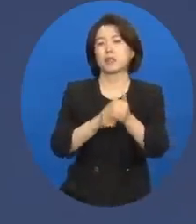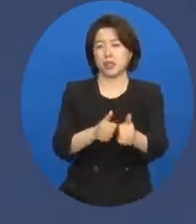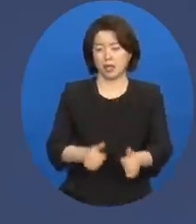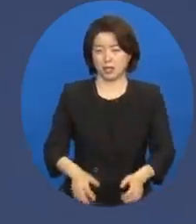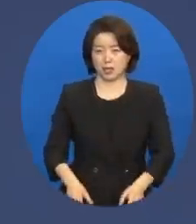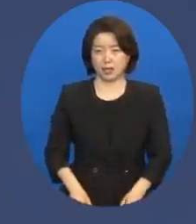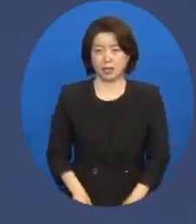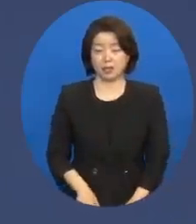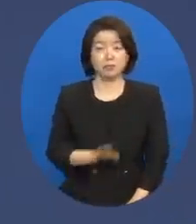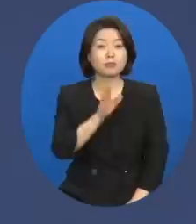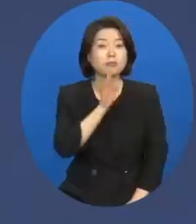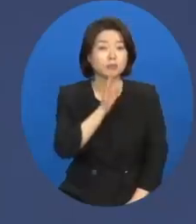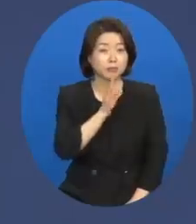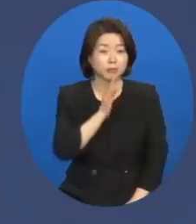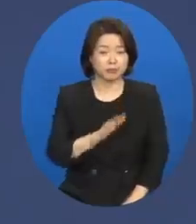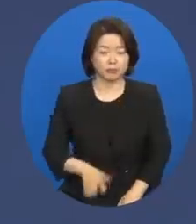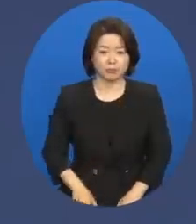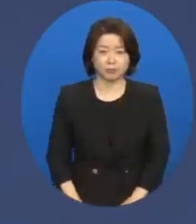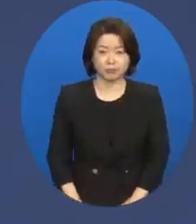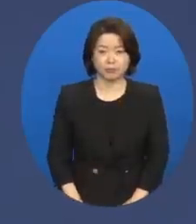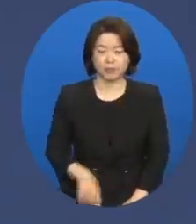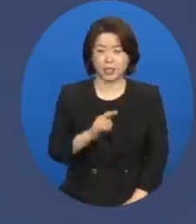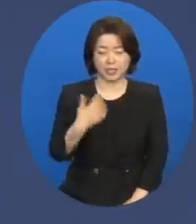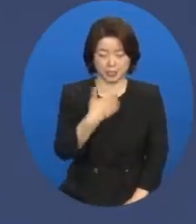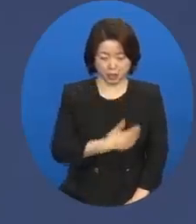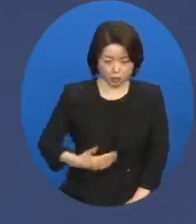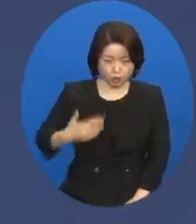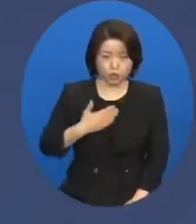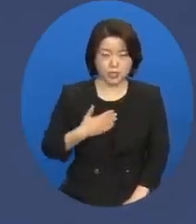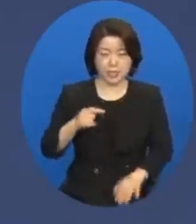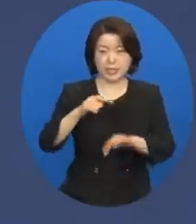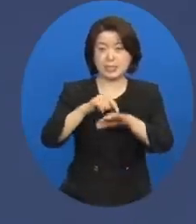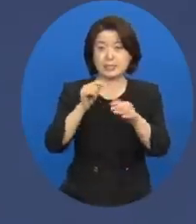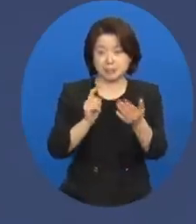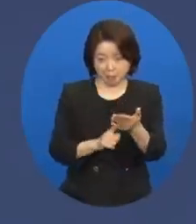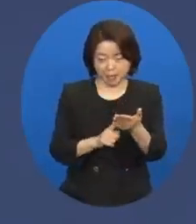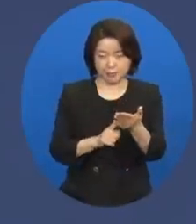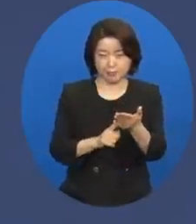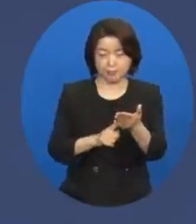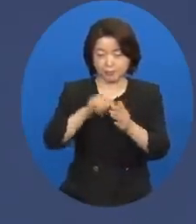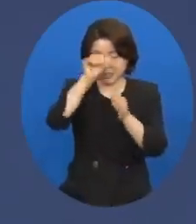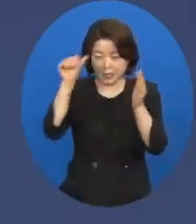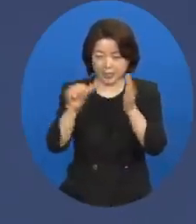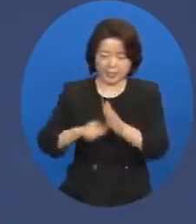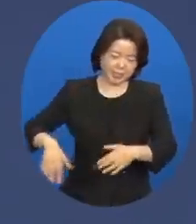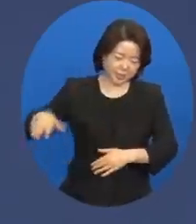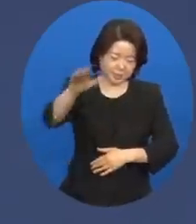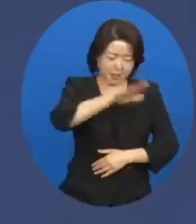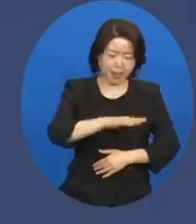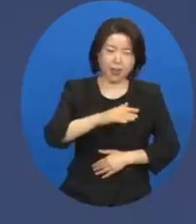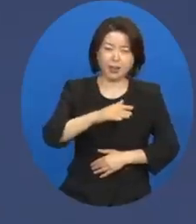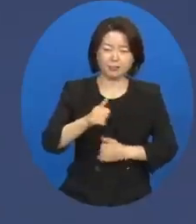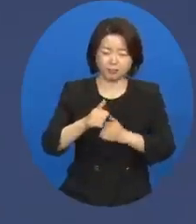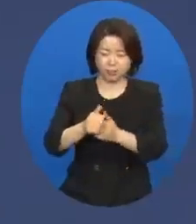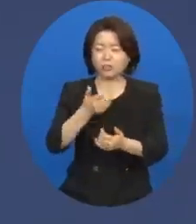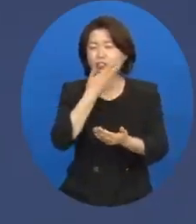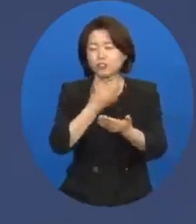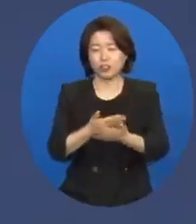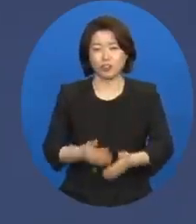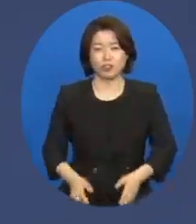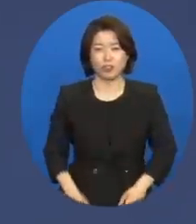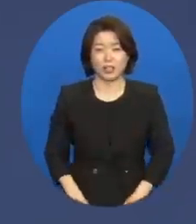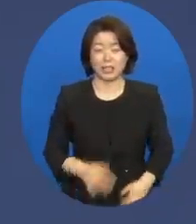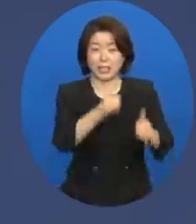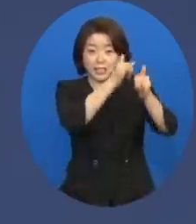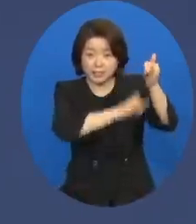말이에요. 맞아요. 그래서 이 육체와 이 마음은 육체와 인생 전체를 좌우해요. 그래서 역사는